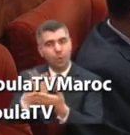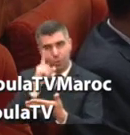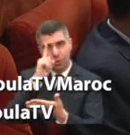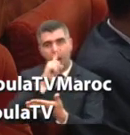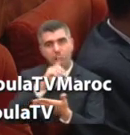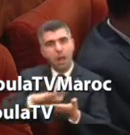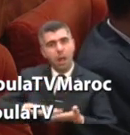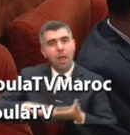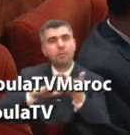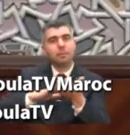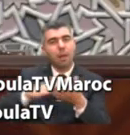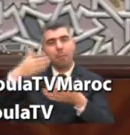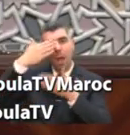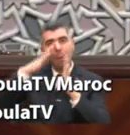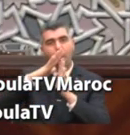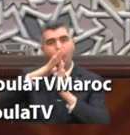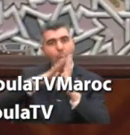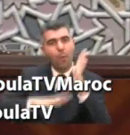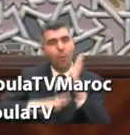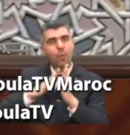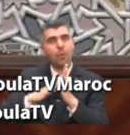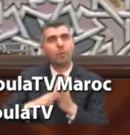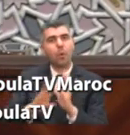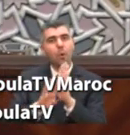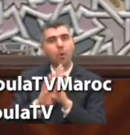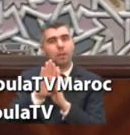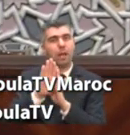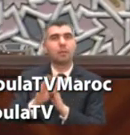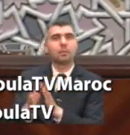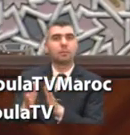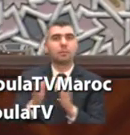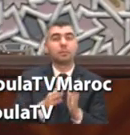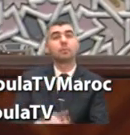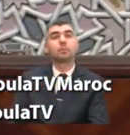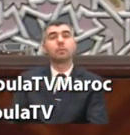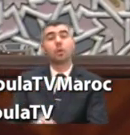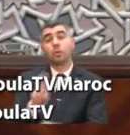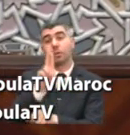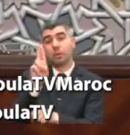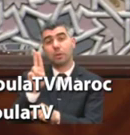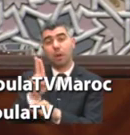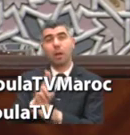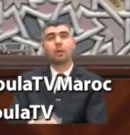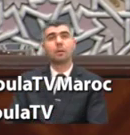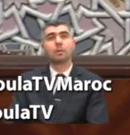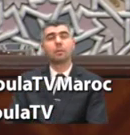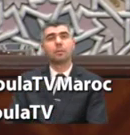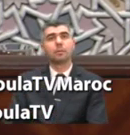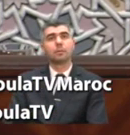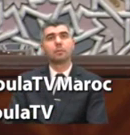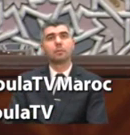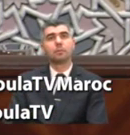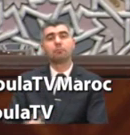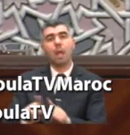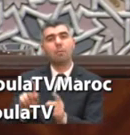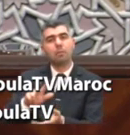بلادنا بالتزاماتها. شكرا سيد وزير الدولة. السؤال الموالي والأخير في هذا القطاع عن